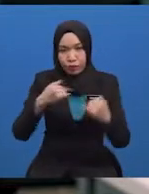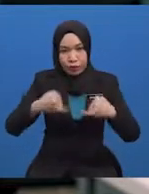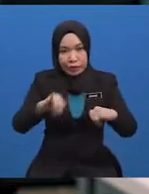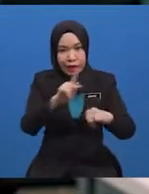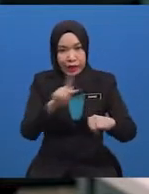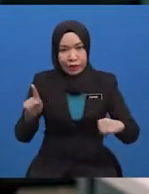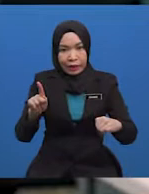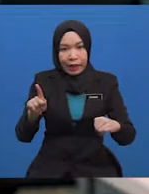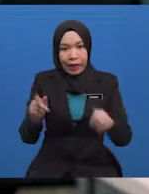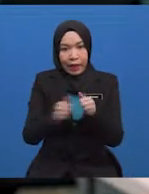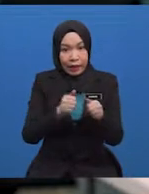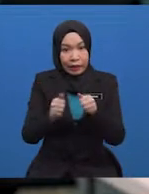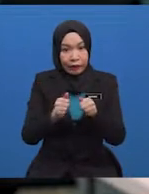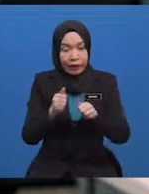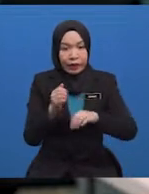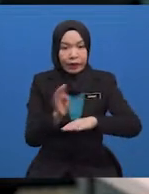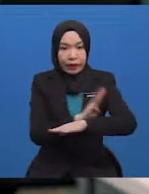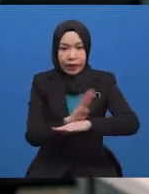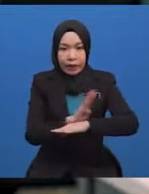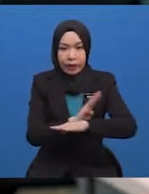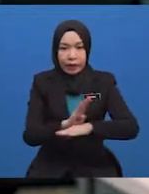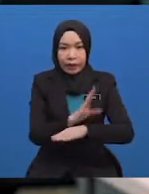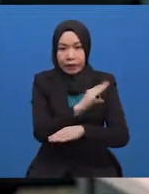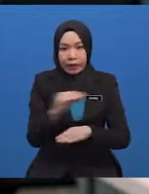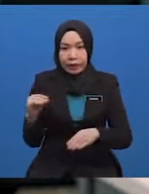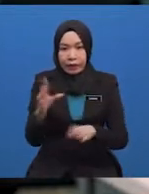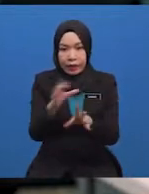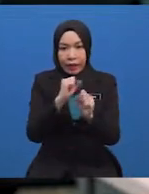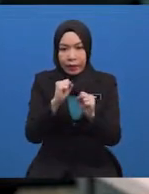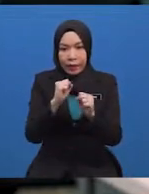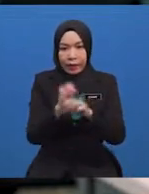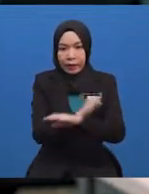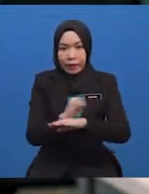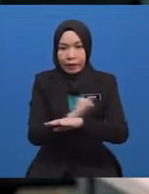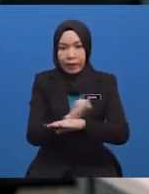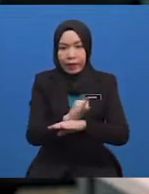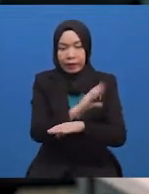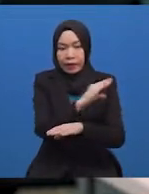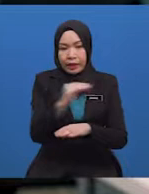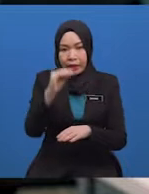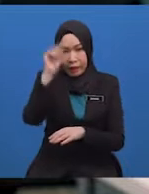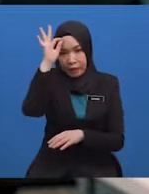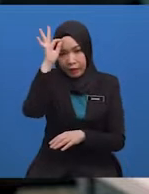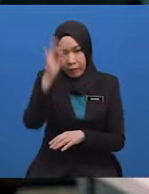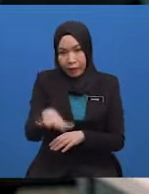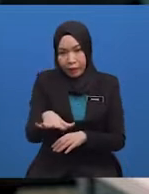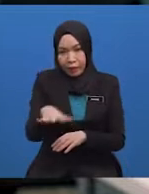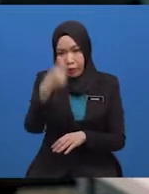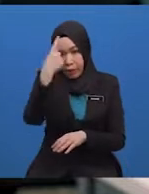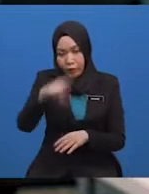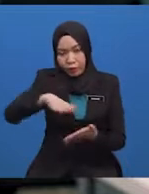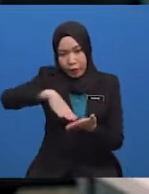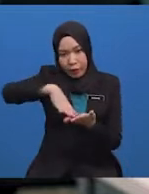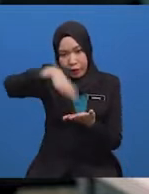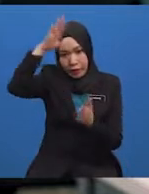aktiviti ekonomi dan mendapatkan perkhidmatan serta maklumat bagi meningkatkan